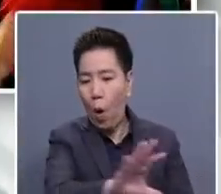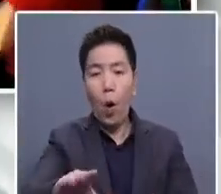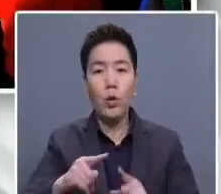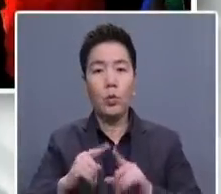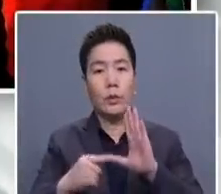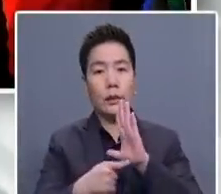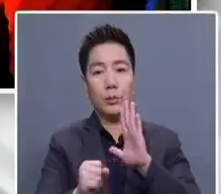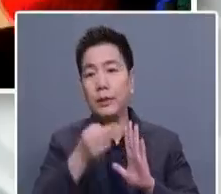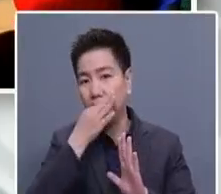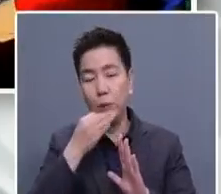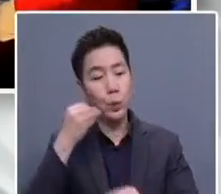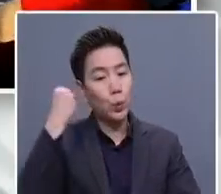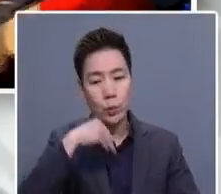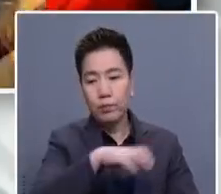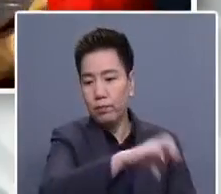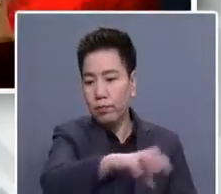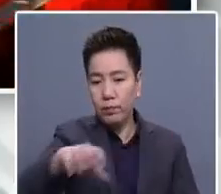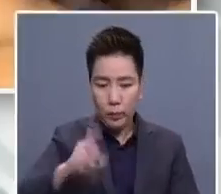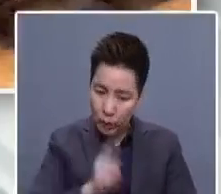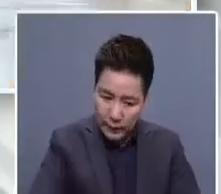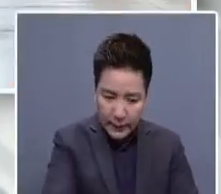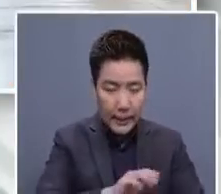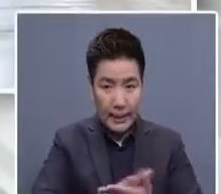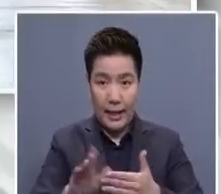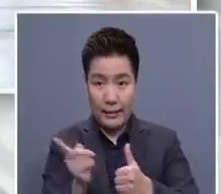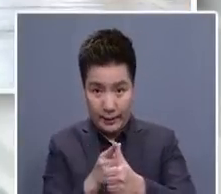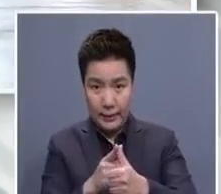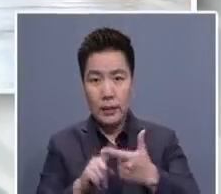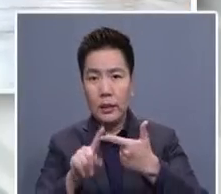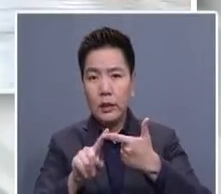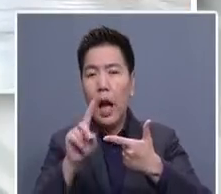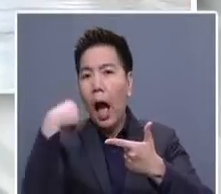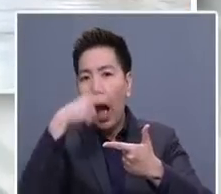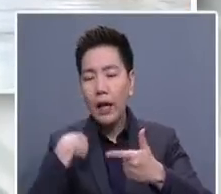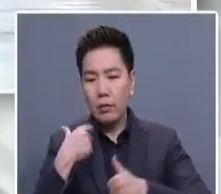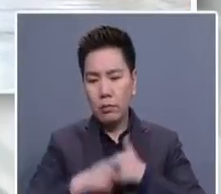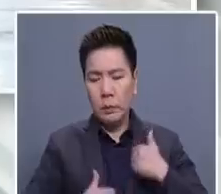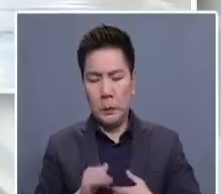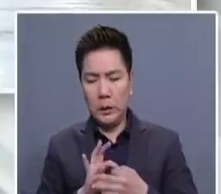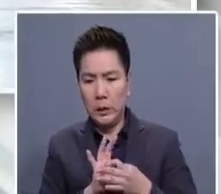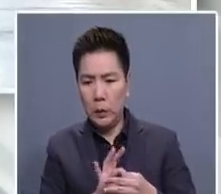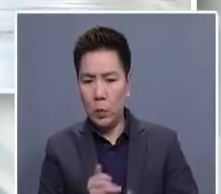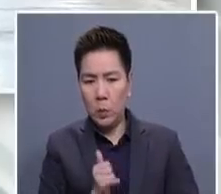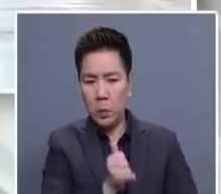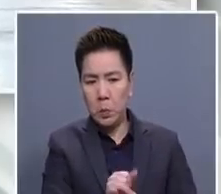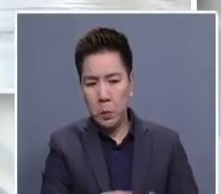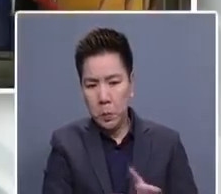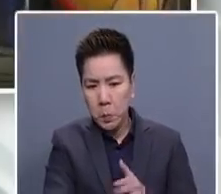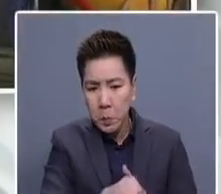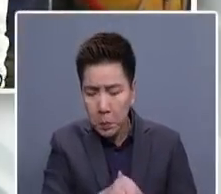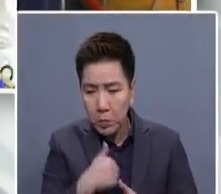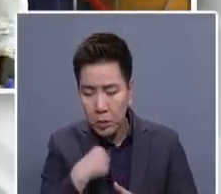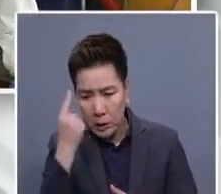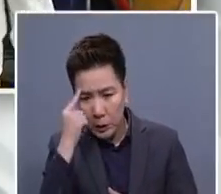ดสมุทรสาครทั้งหมดทุกตลาดสองเนี่ยใครที่คิดว่าตัวเองมีส่วนเกี่ยวพันกับตลาดกุ้งทั้งทางตร